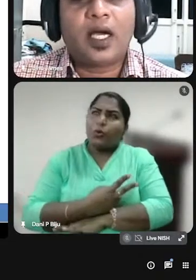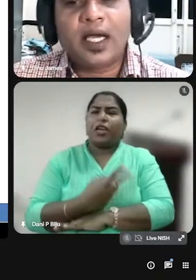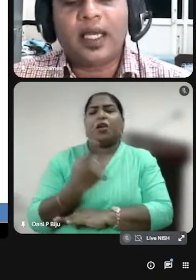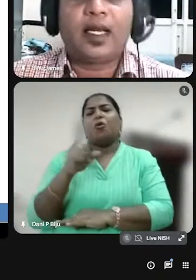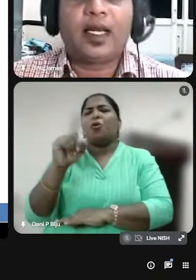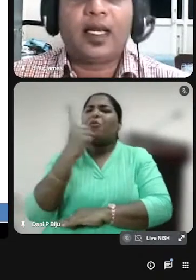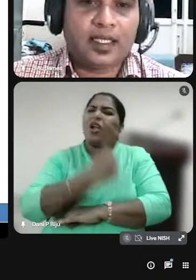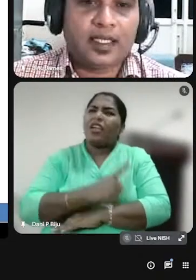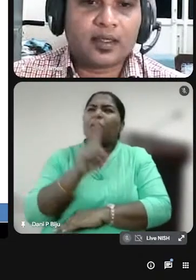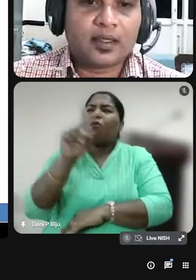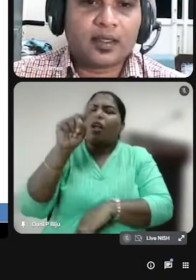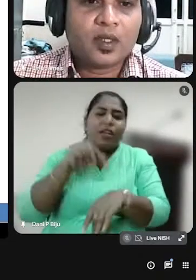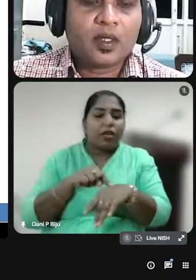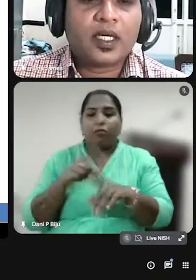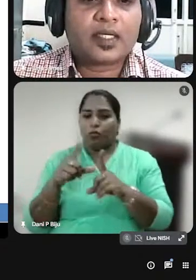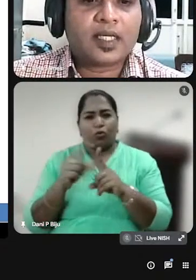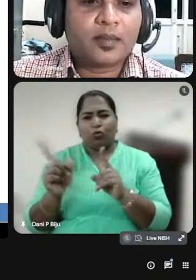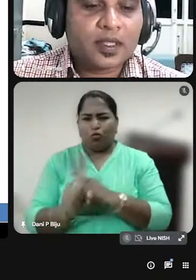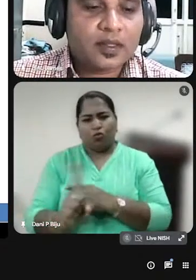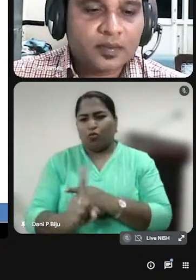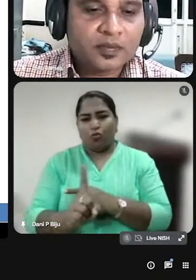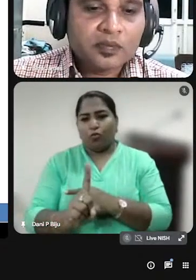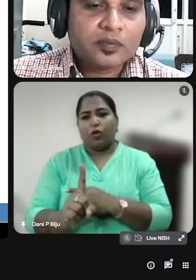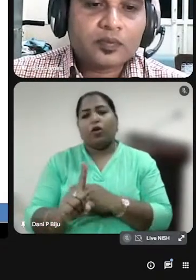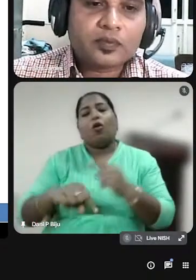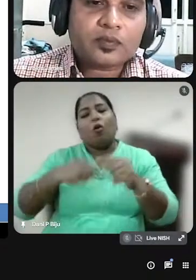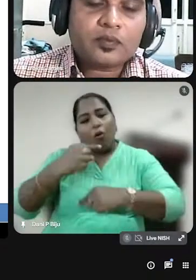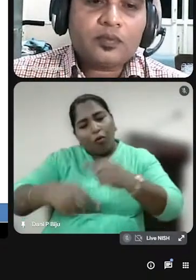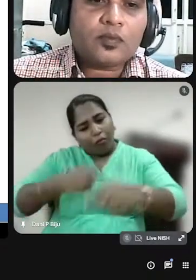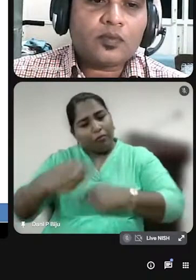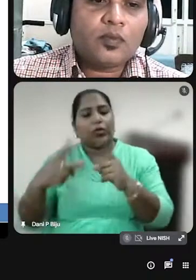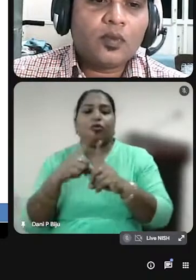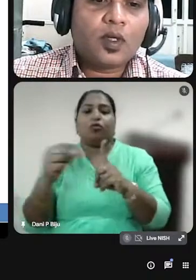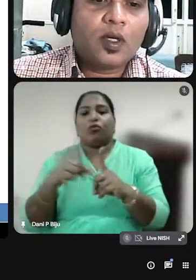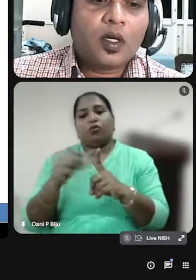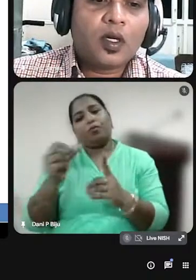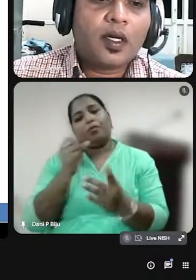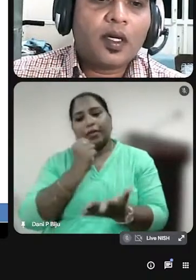നേരമോ അങ്ങനെയല്ല ചെയ്യുക. നെക്സ്റ്റ് സ്ലൈഡ്.